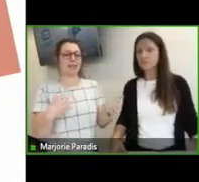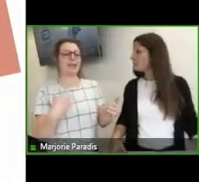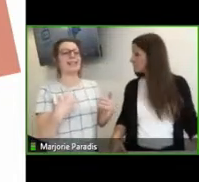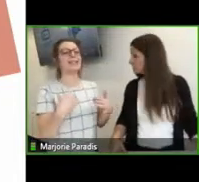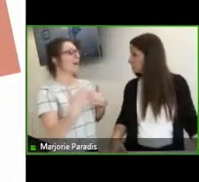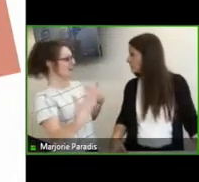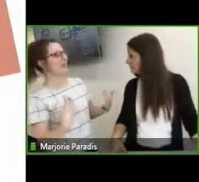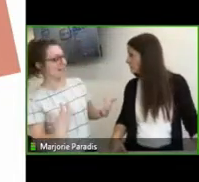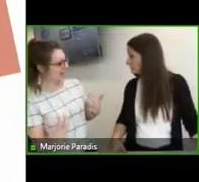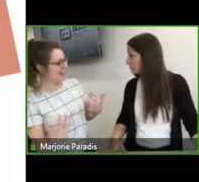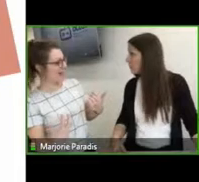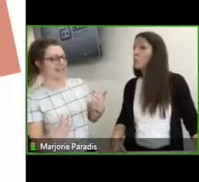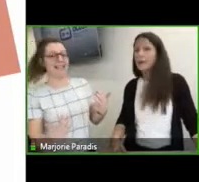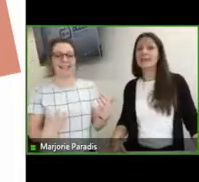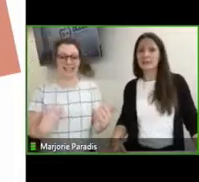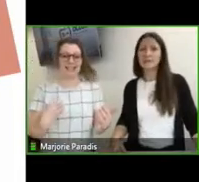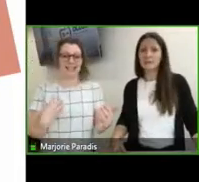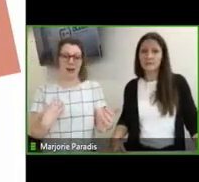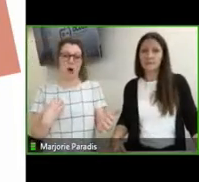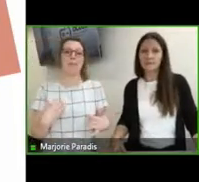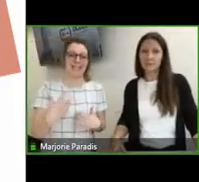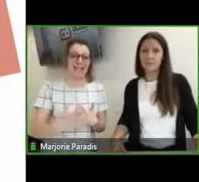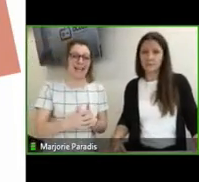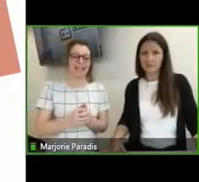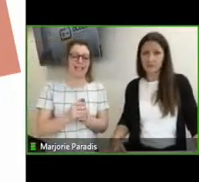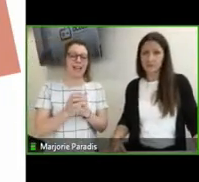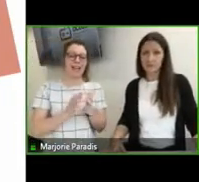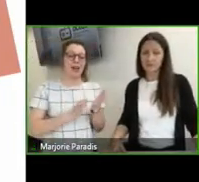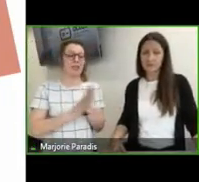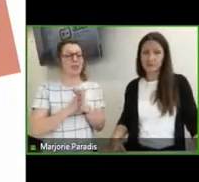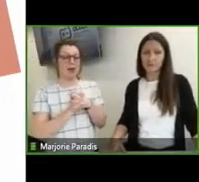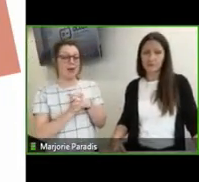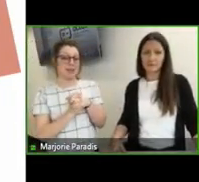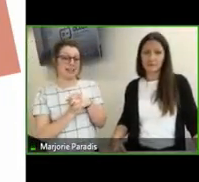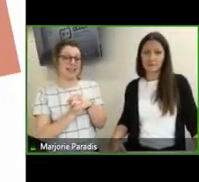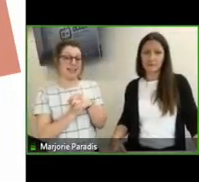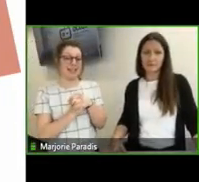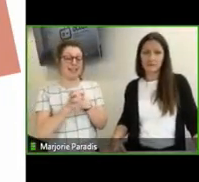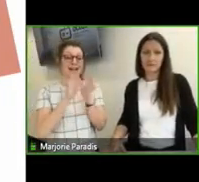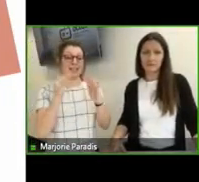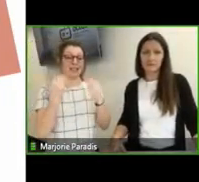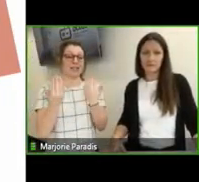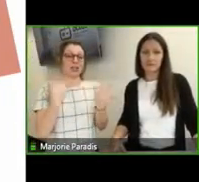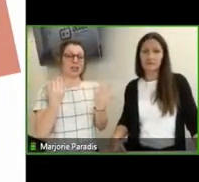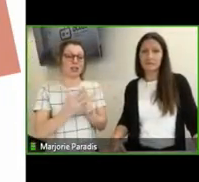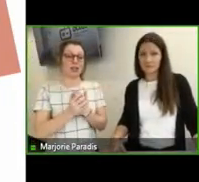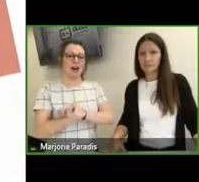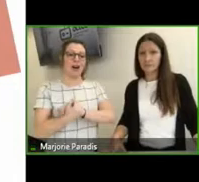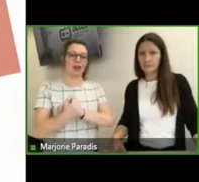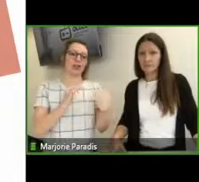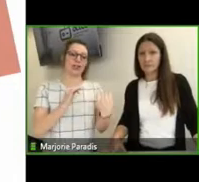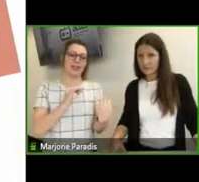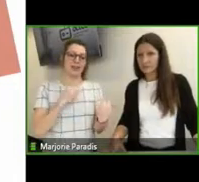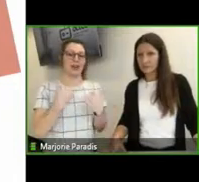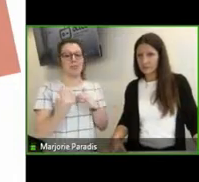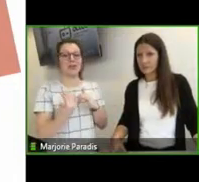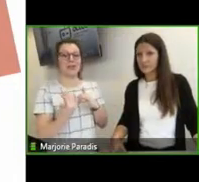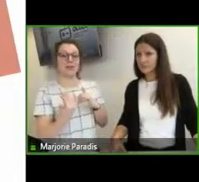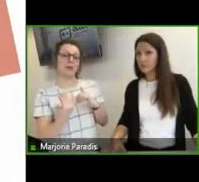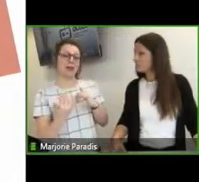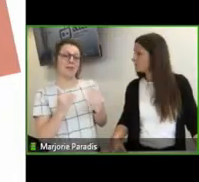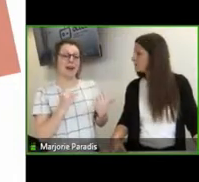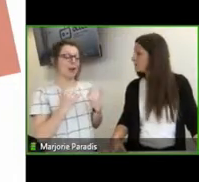c'est très présent dans les médias, oui. Les questions médiatiques. Et puis souvent, on s'intéresse à cette dichotomie entre ce qui est vrai